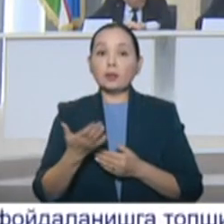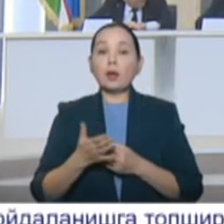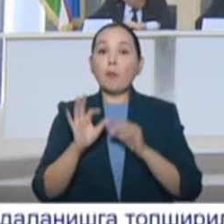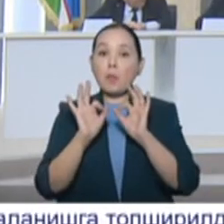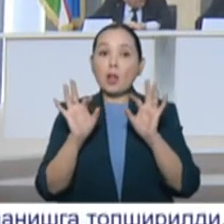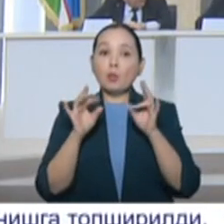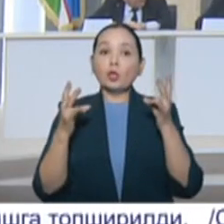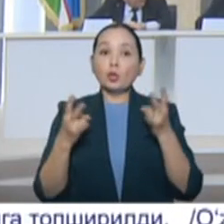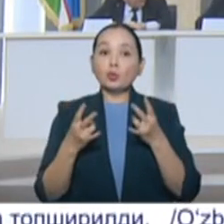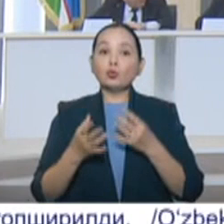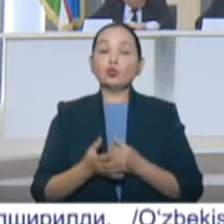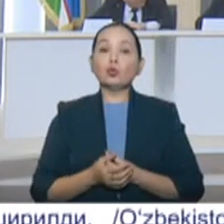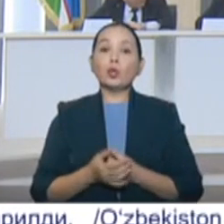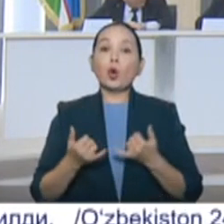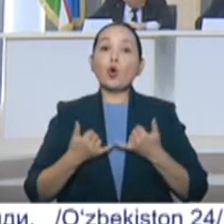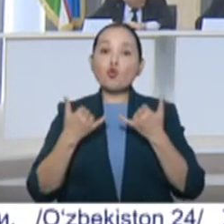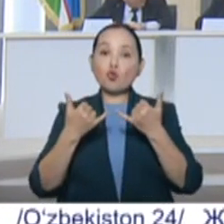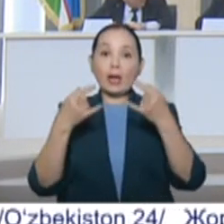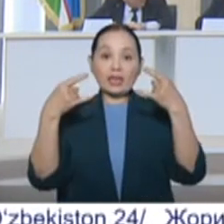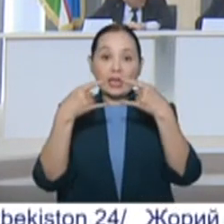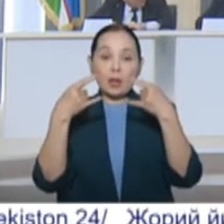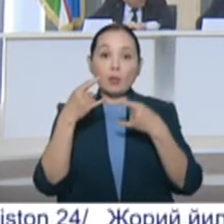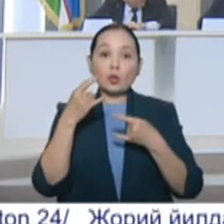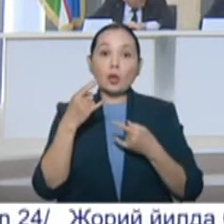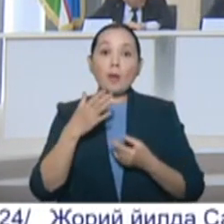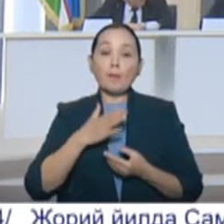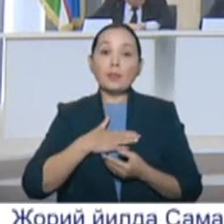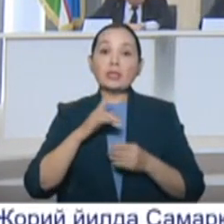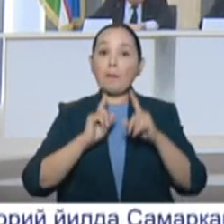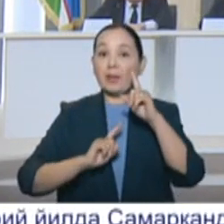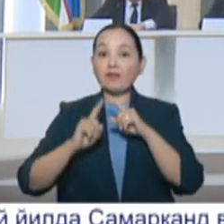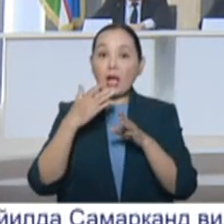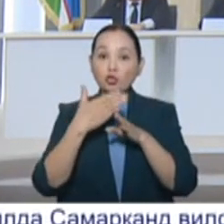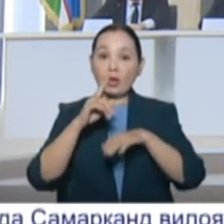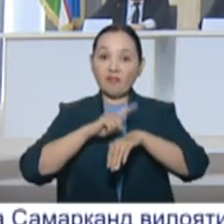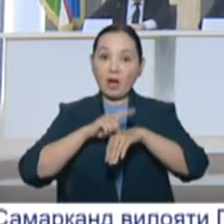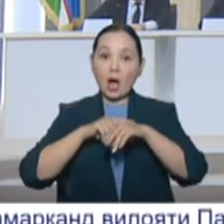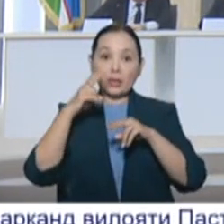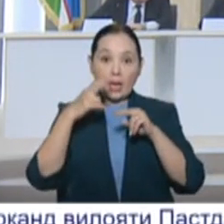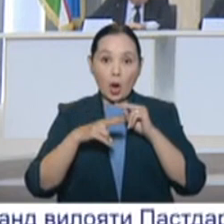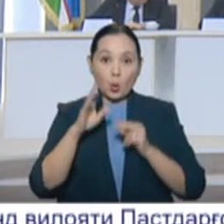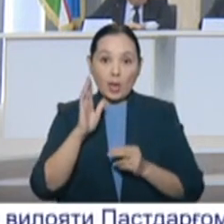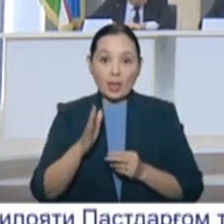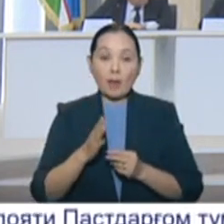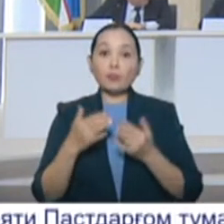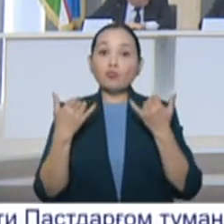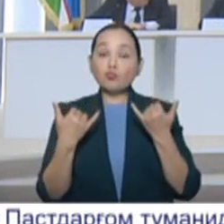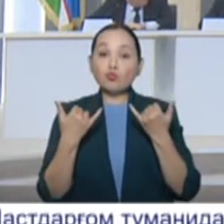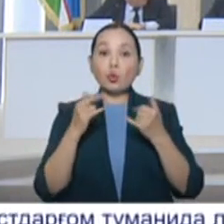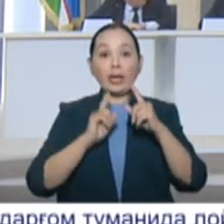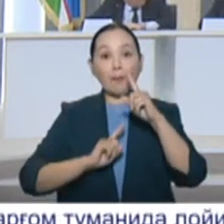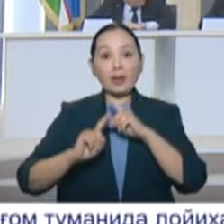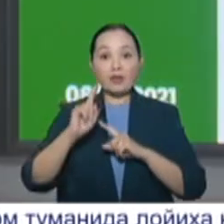ma'lumotlar uchun. Hurmatli teletomoshabinlar, bizga brifingga ajratilgan vaqt yakunlanyapti. Bugungi